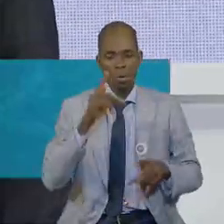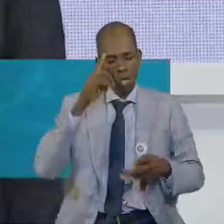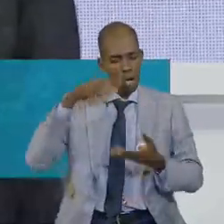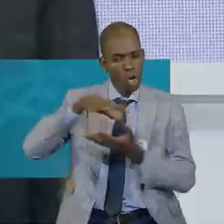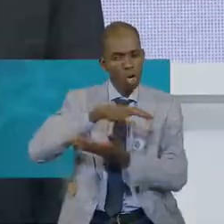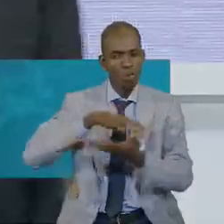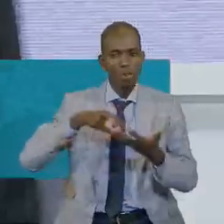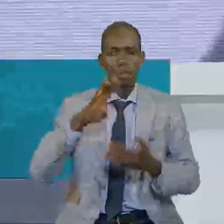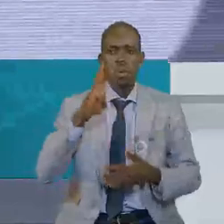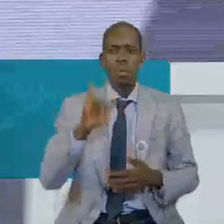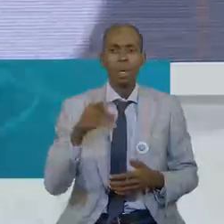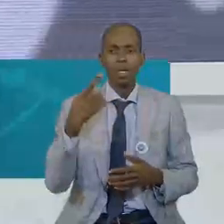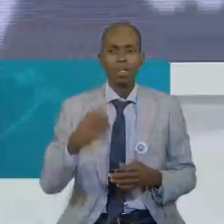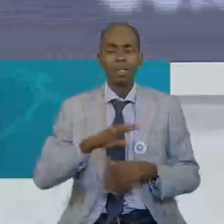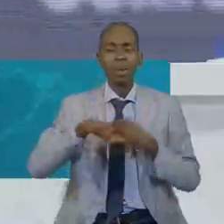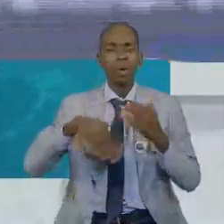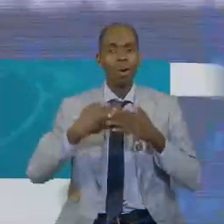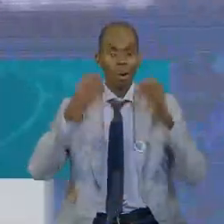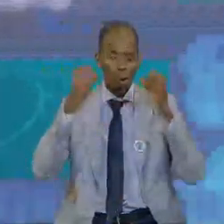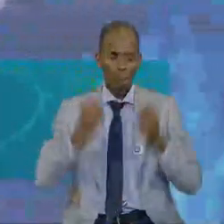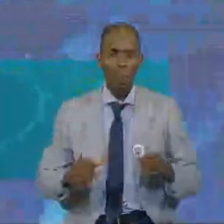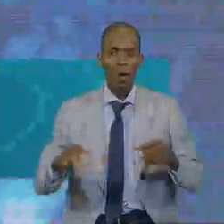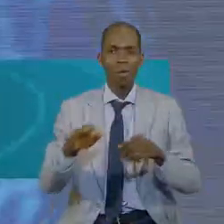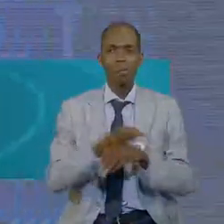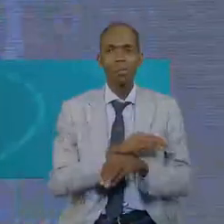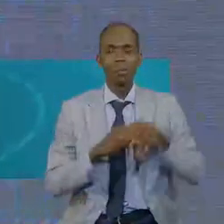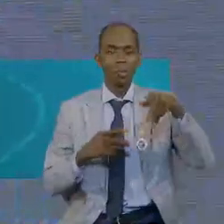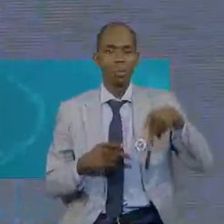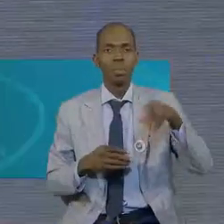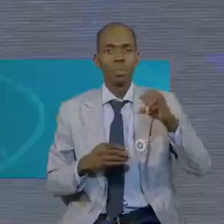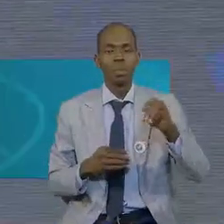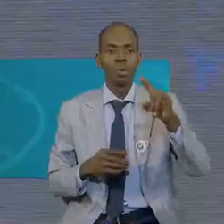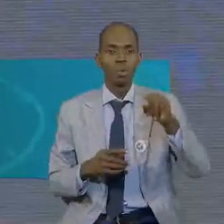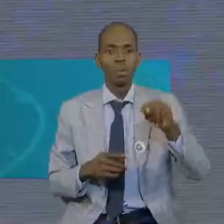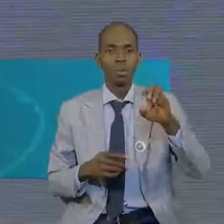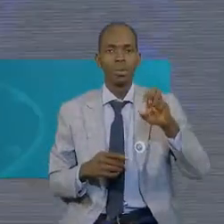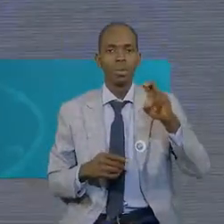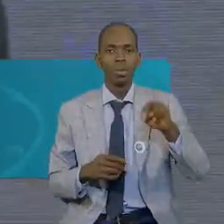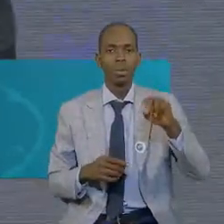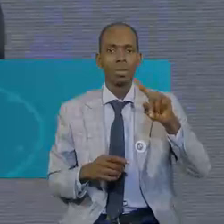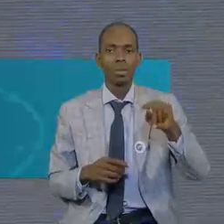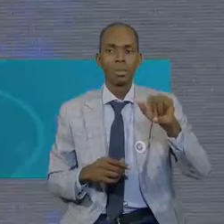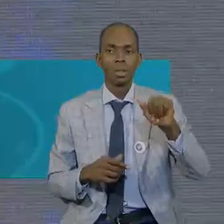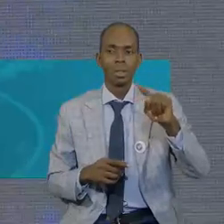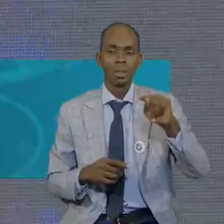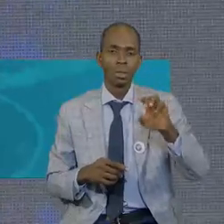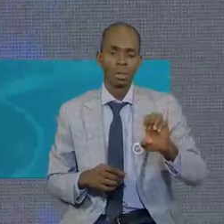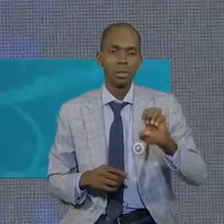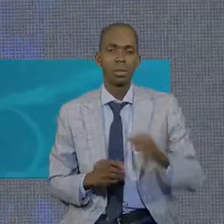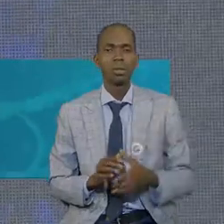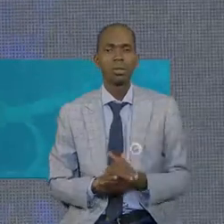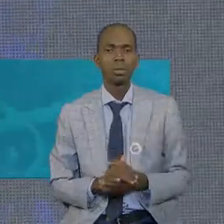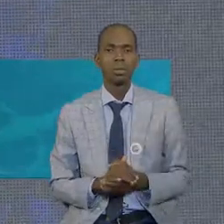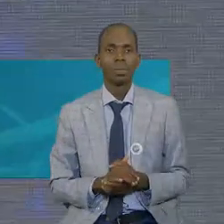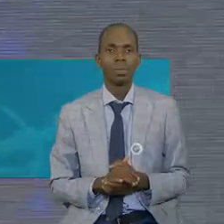the omnipotent potentate. Deuxième point, le peuple orgueilleux confus par le